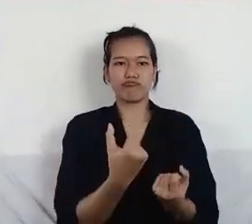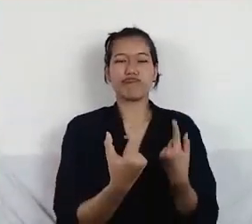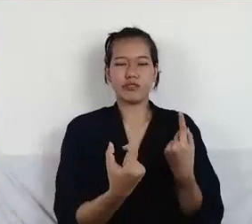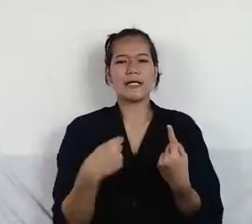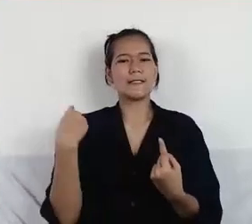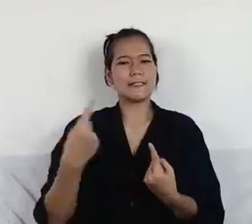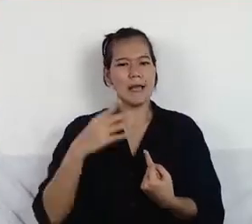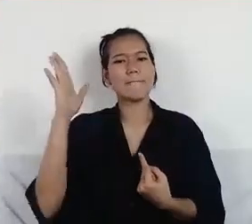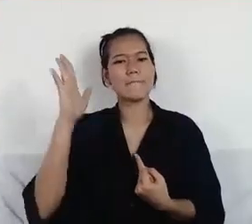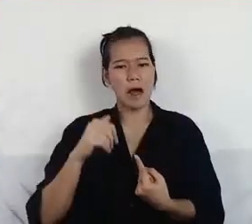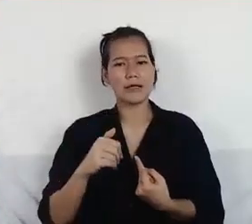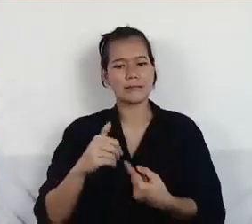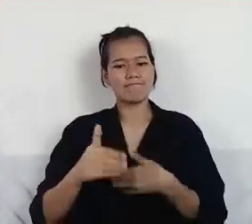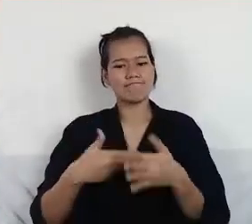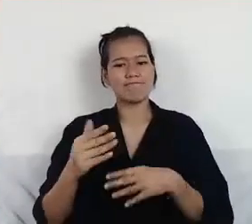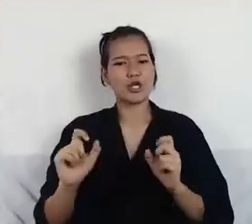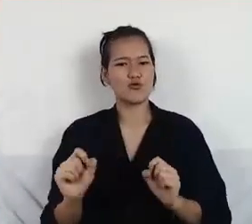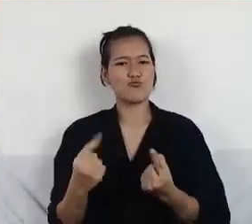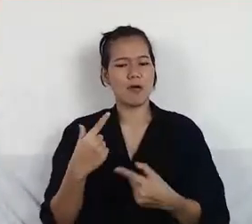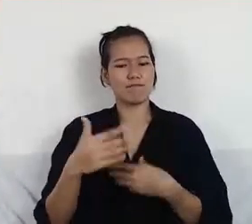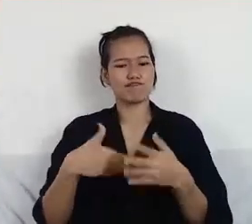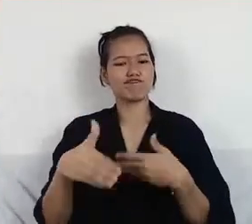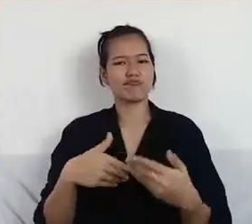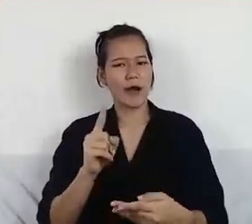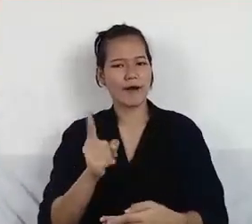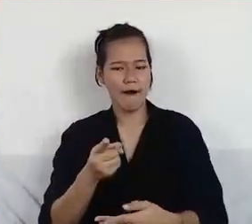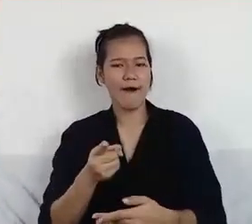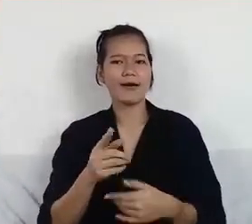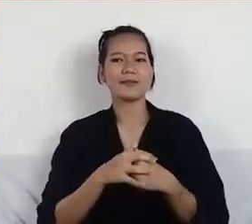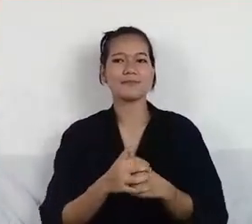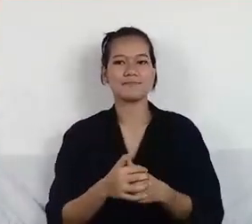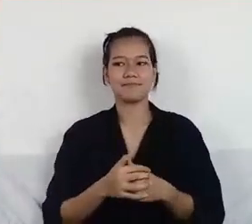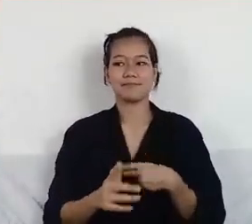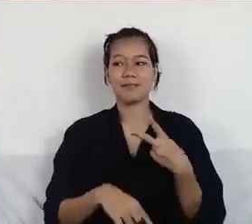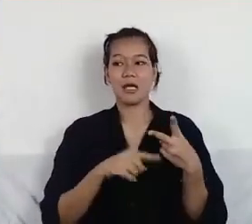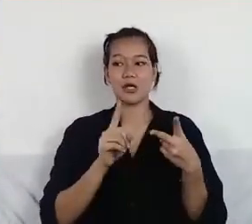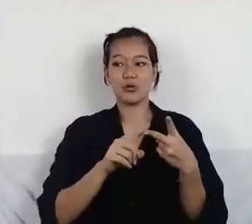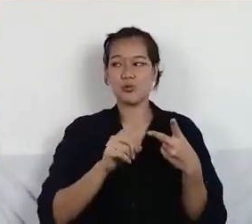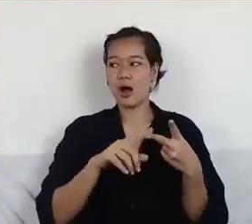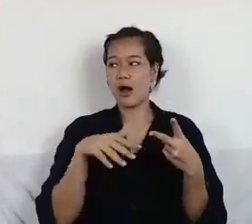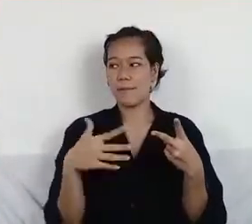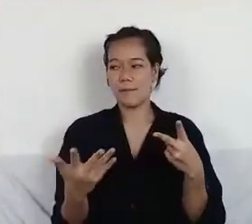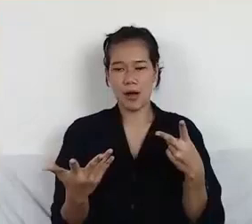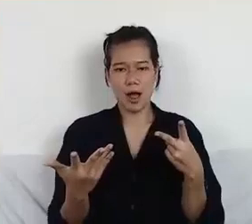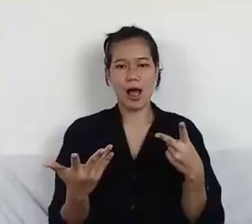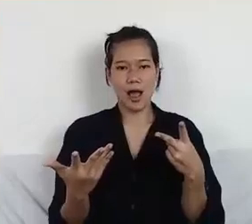keseharian kehidupan mereka. Ya. Dan kemudian yang kedua adalah